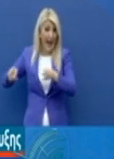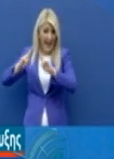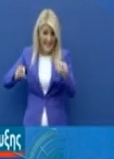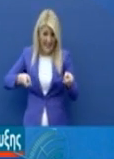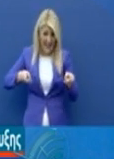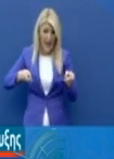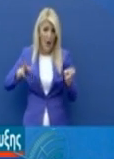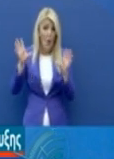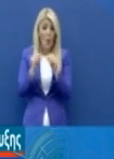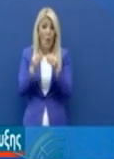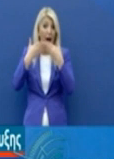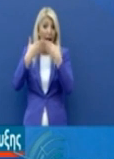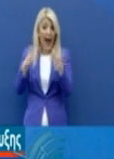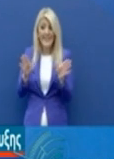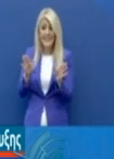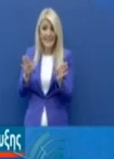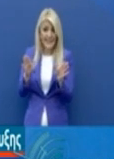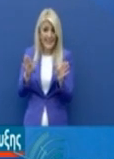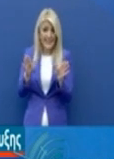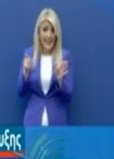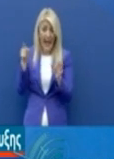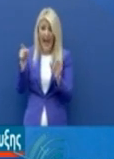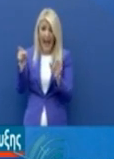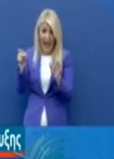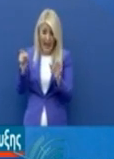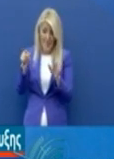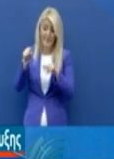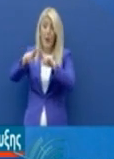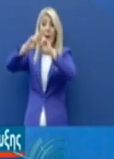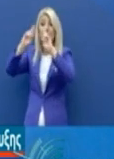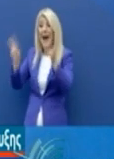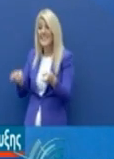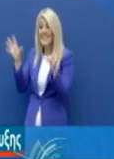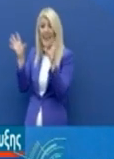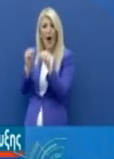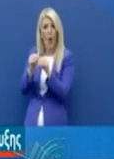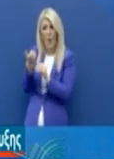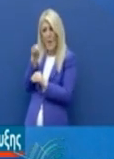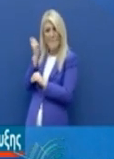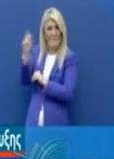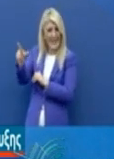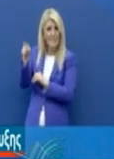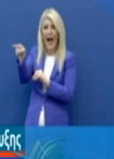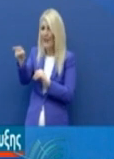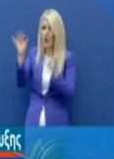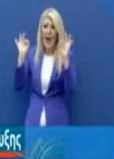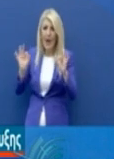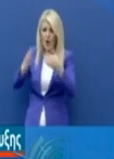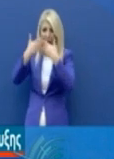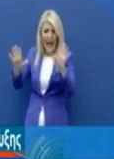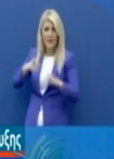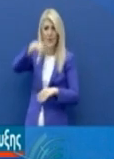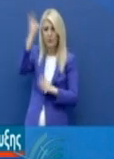νοούνται ως παραμένουσες κλειστές με κρατική εντολή και λαμβάνουν και θα λαμβάνουν